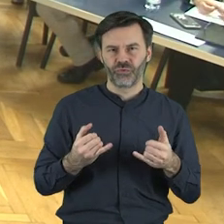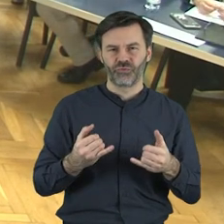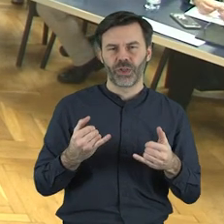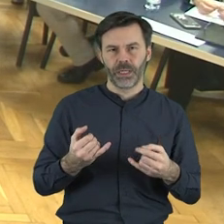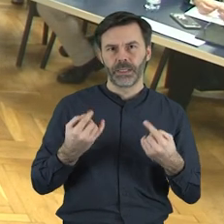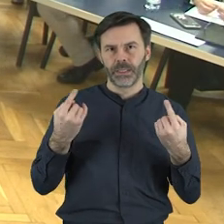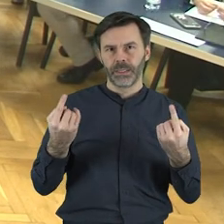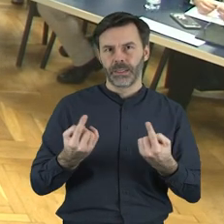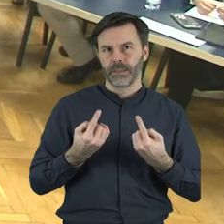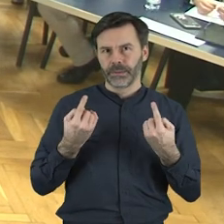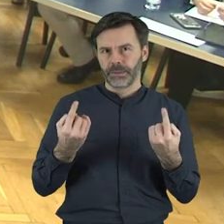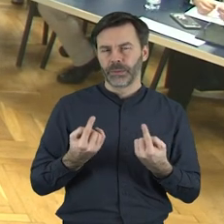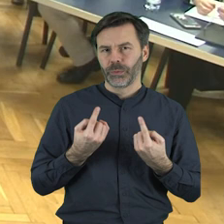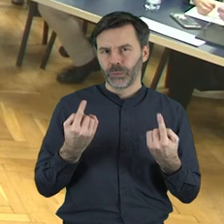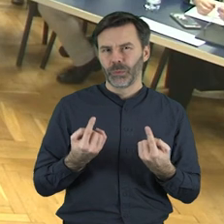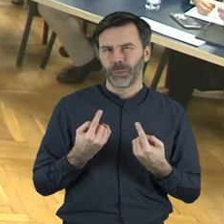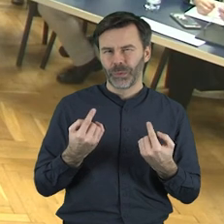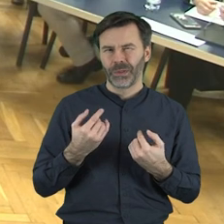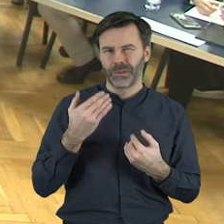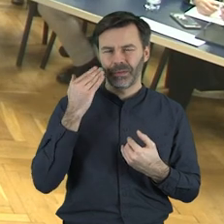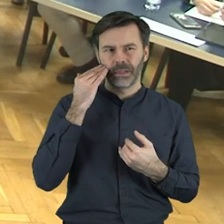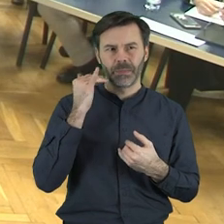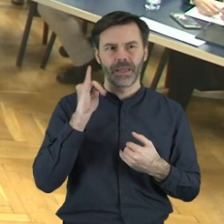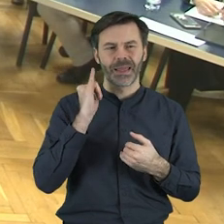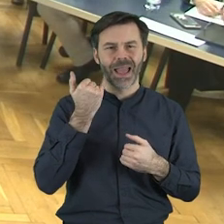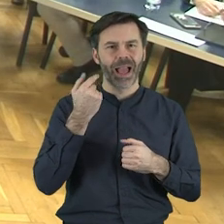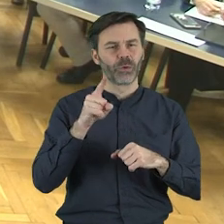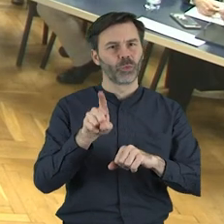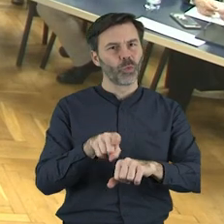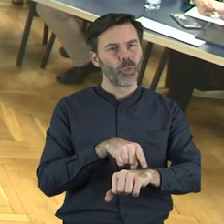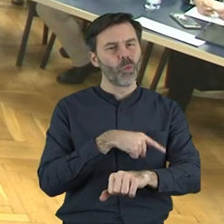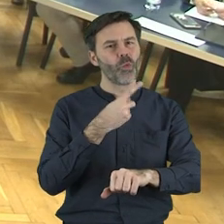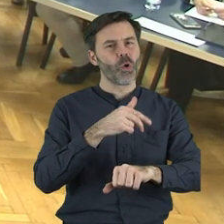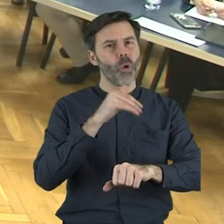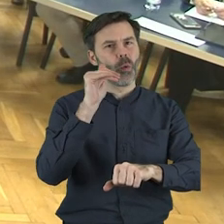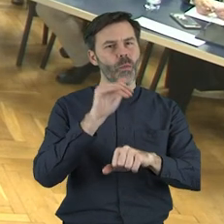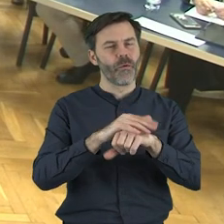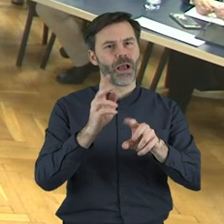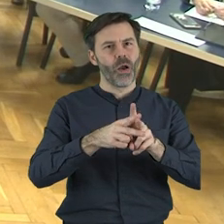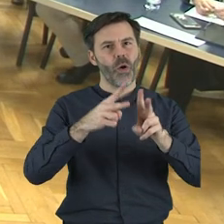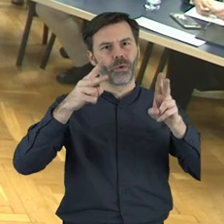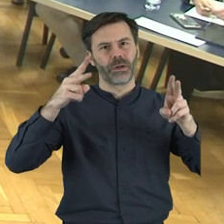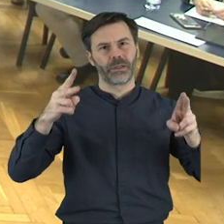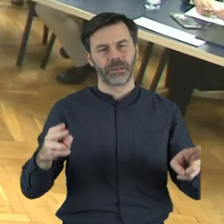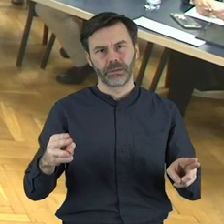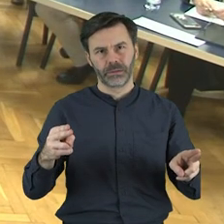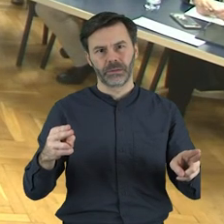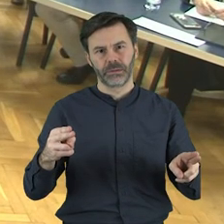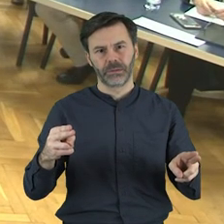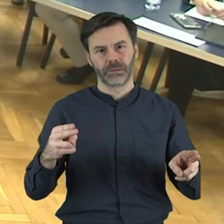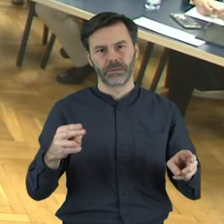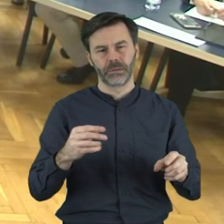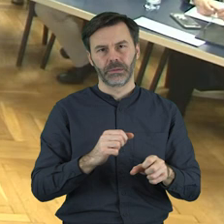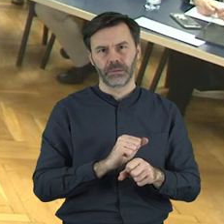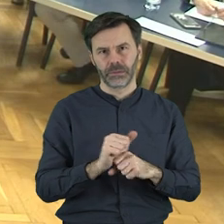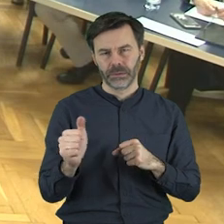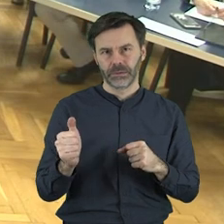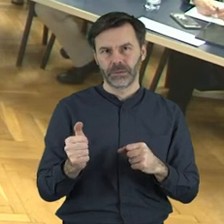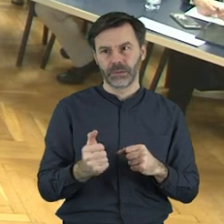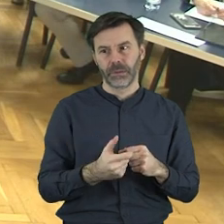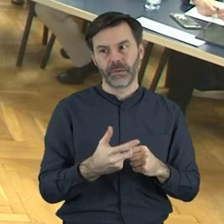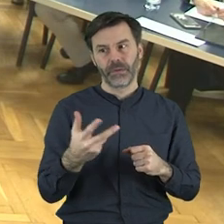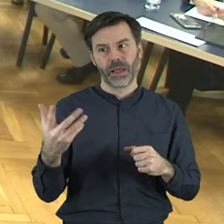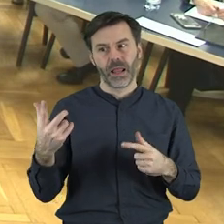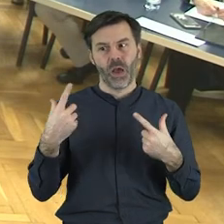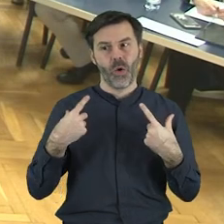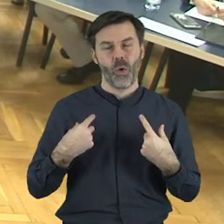zawieranych umów wśród społeczności, właśnie wywołuje ten